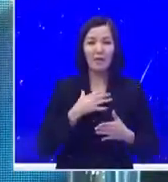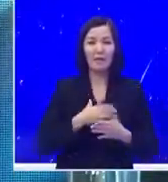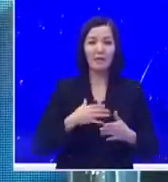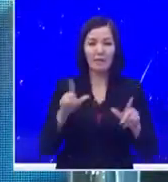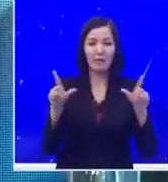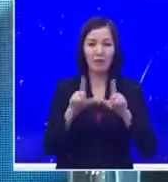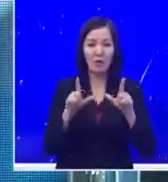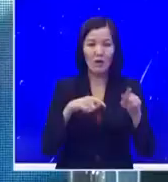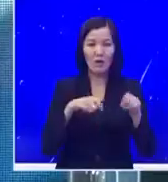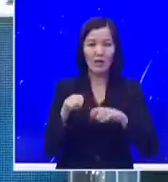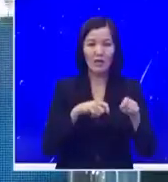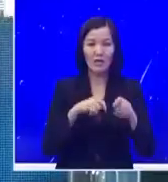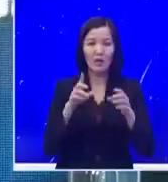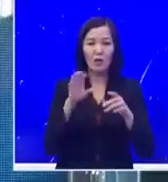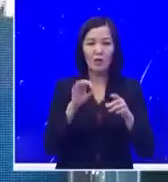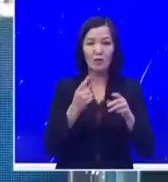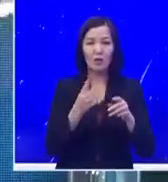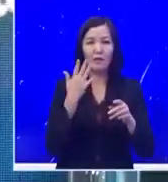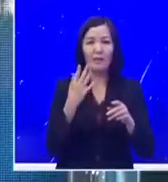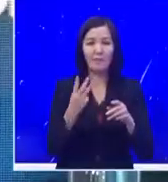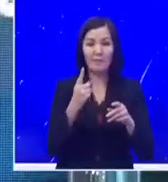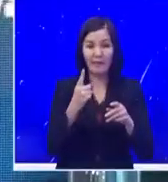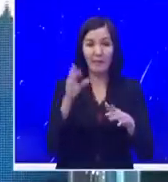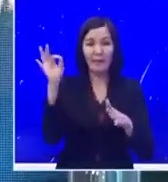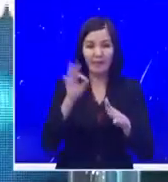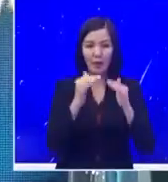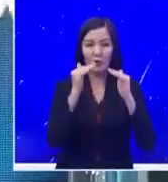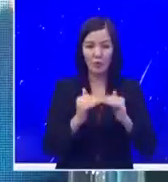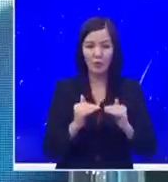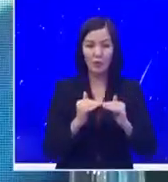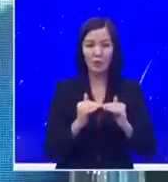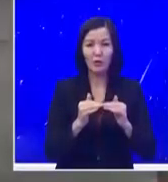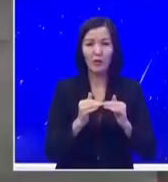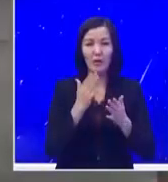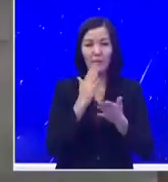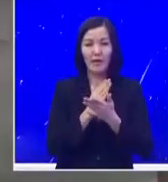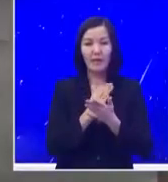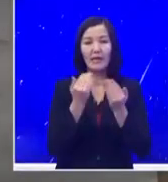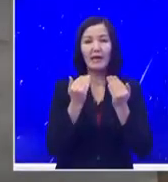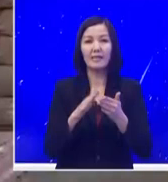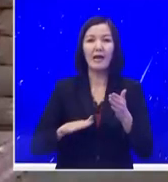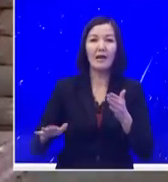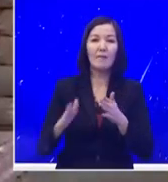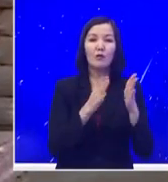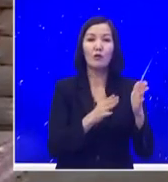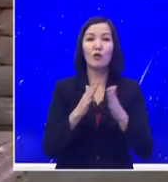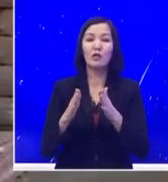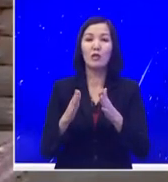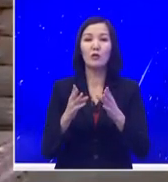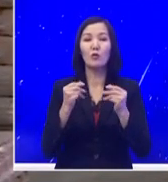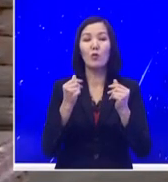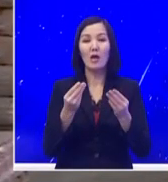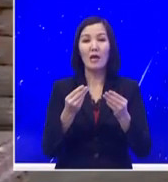тауарларының бағасын 0,1%-ке төмендеуінде де байқадық. Қазір аймақтардағы тұрақтандыру қорларында